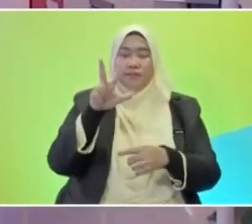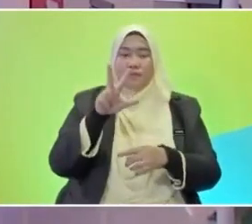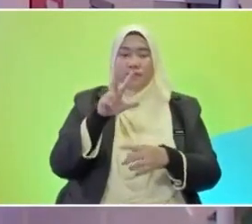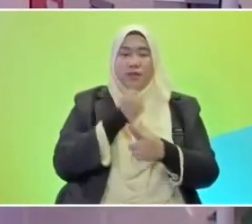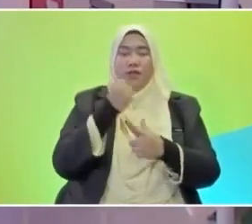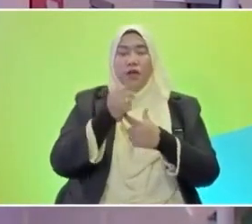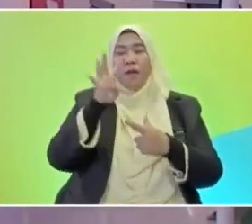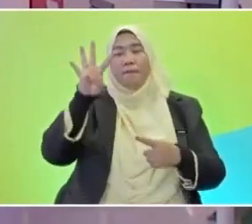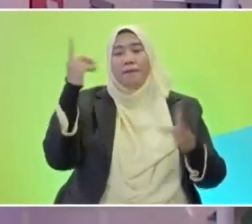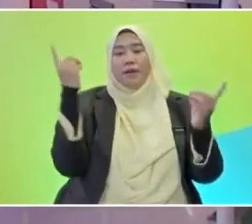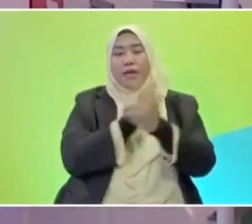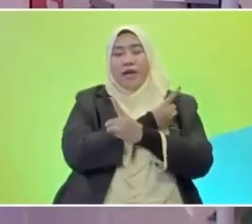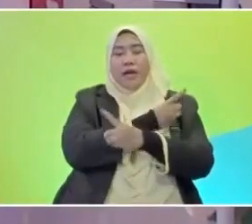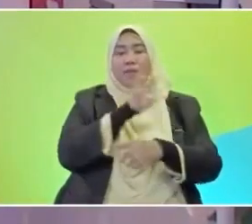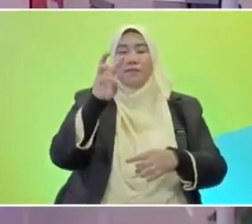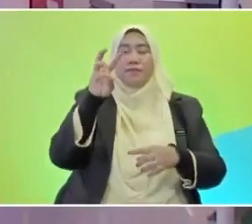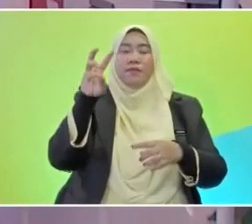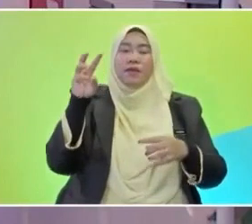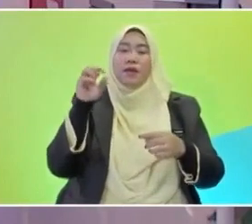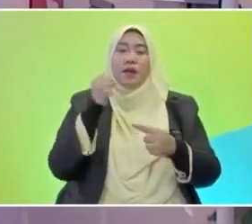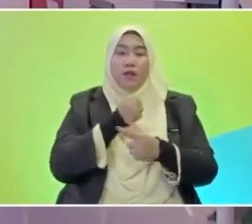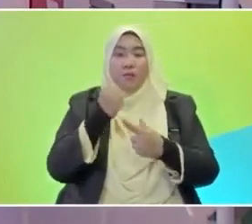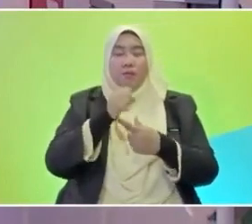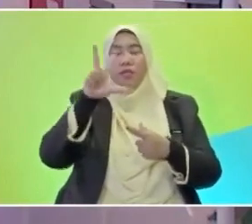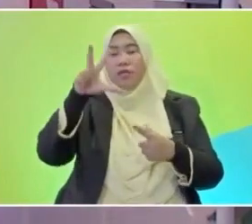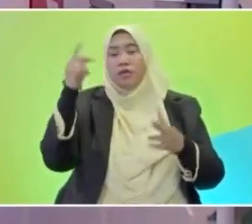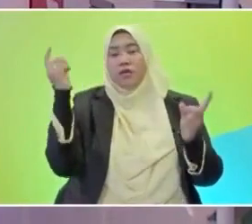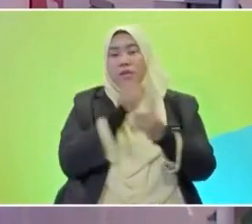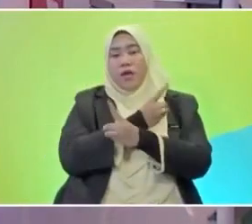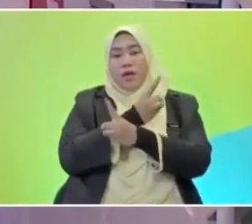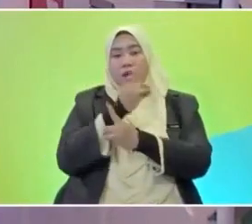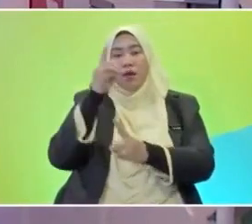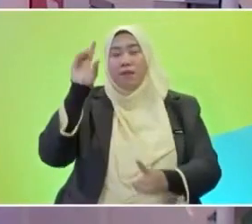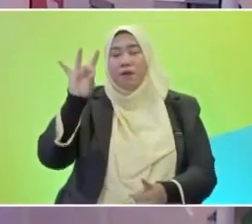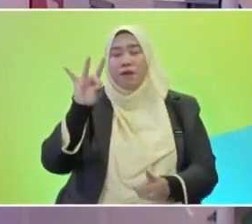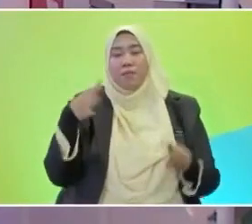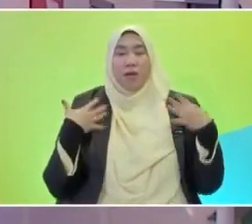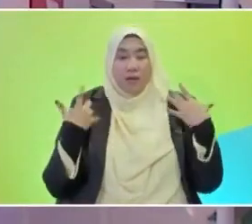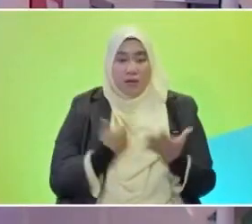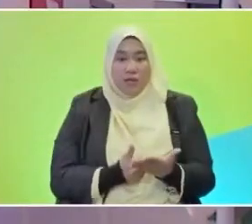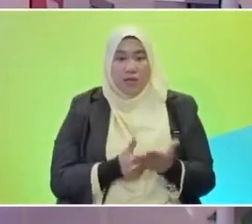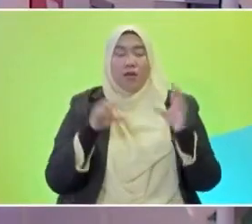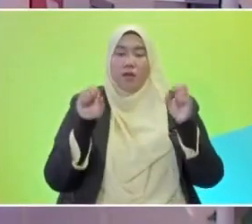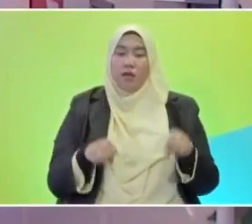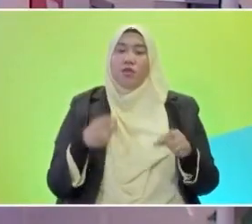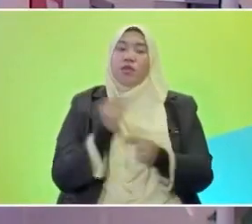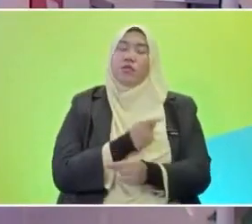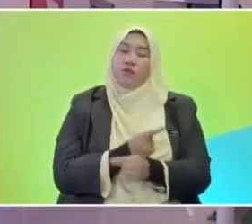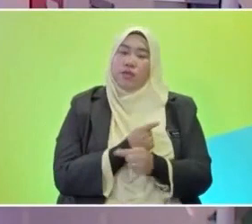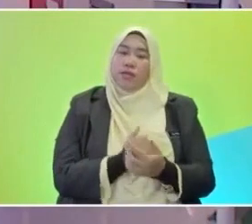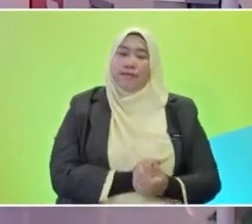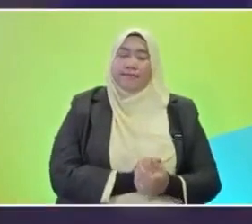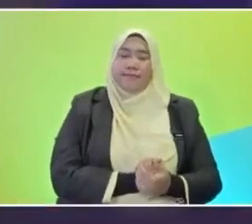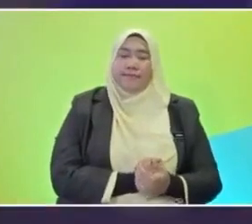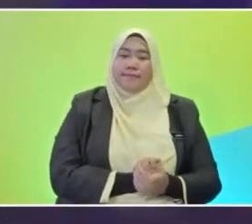darah 6 ataupun 3 daratan ada tidak numbuh lagi yang perlu kita gunakan ataupun boleh kita gunakan